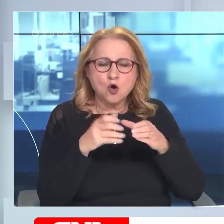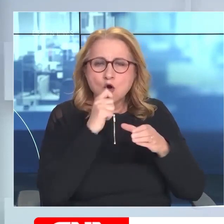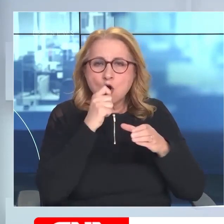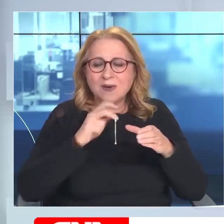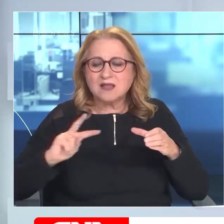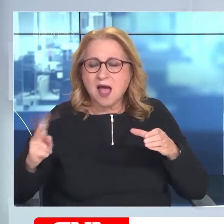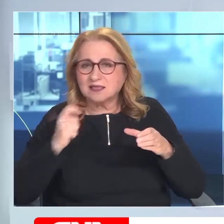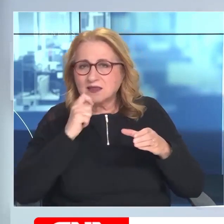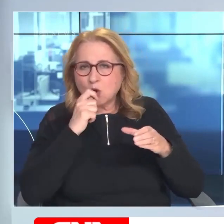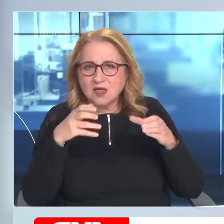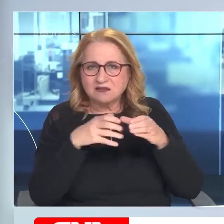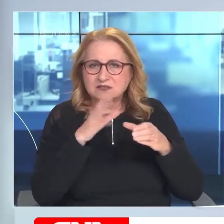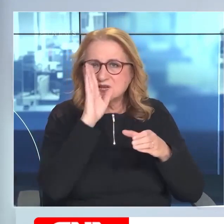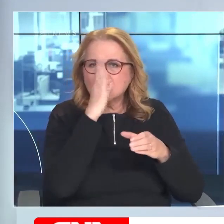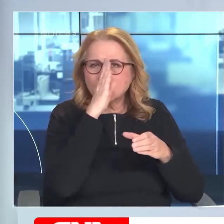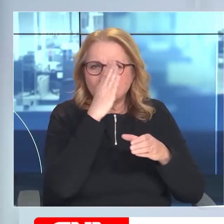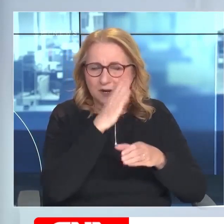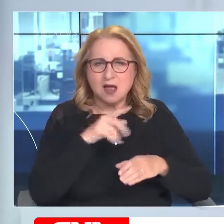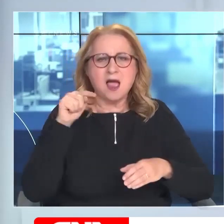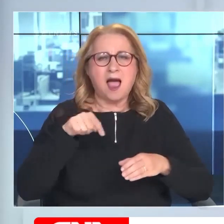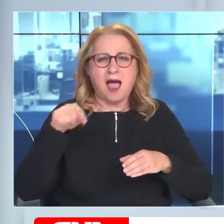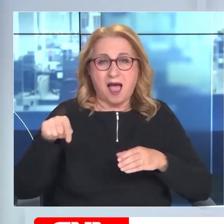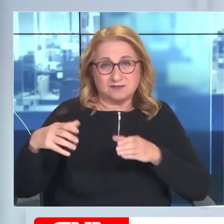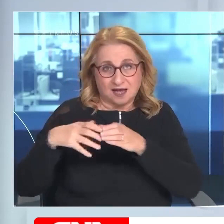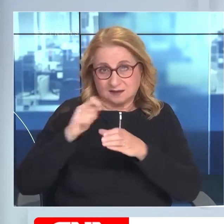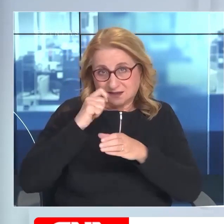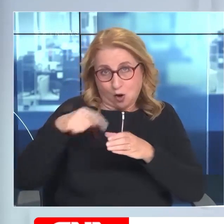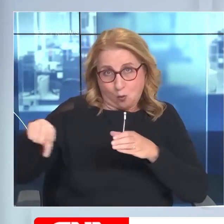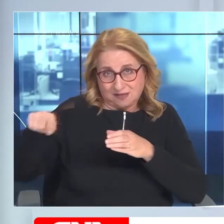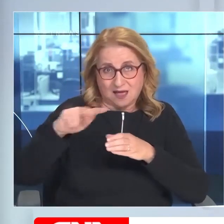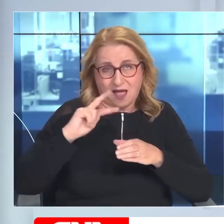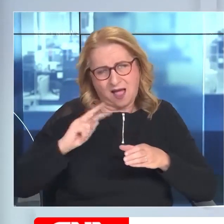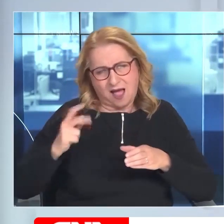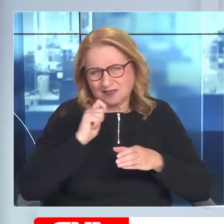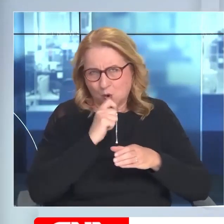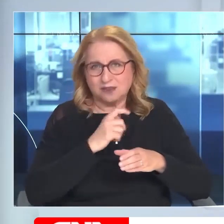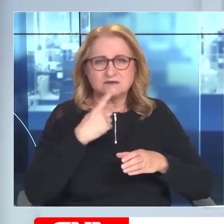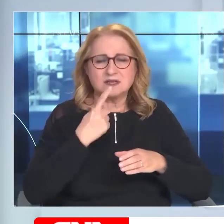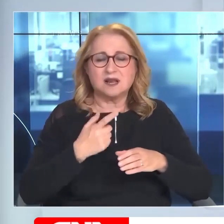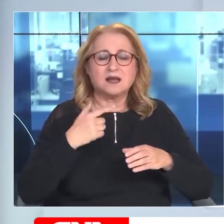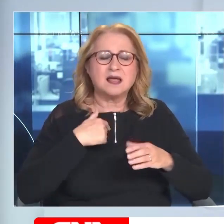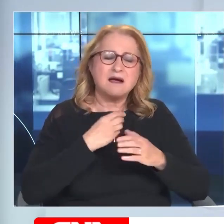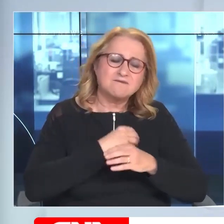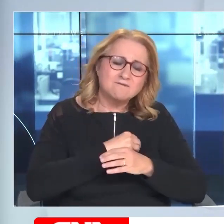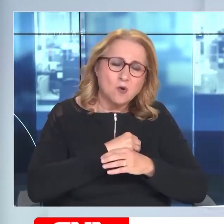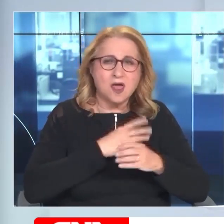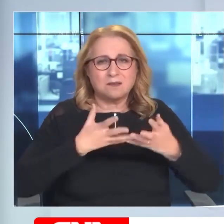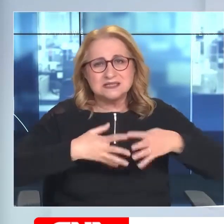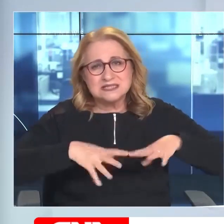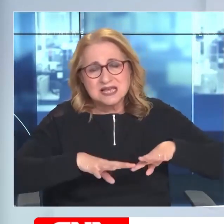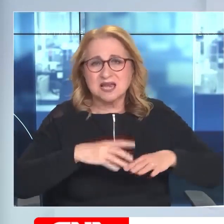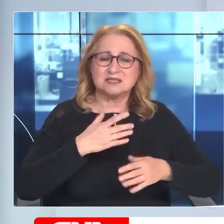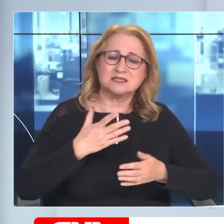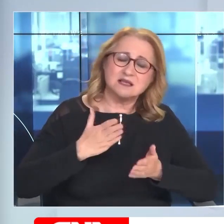ενώ επικαλούνται τον δίκαιο πόνο των συγγενών, την ίδια ώρα ουσιαστικά μεθόδευαν ένα κοινό χτύπημα κατά